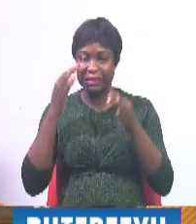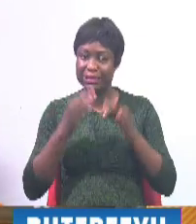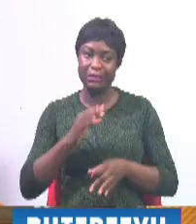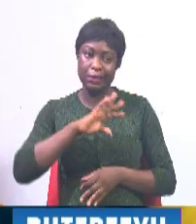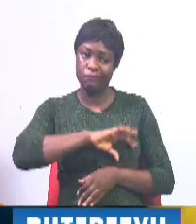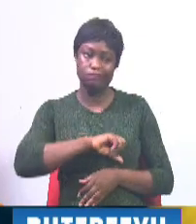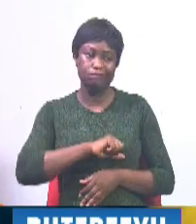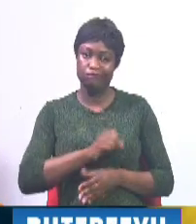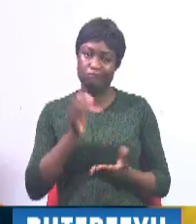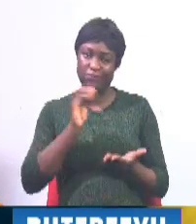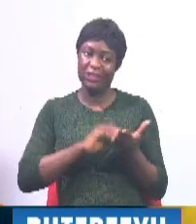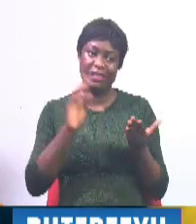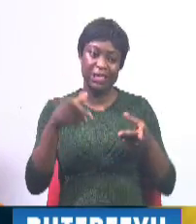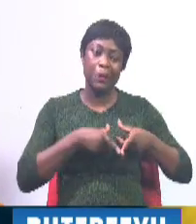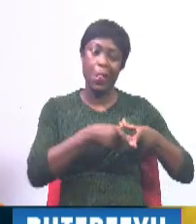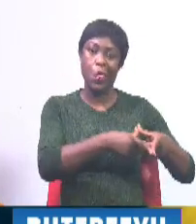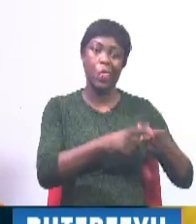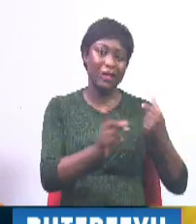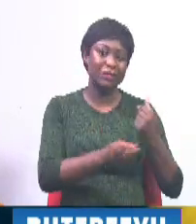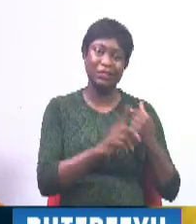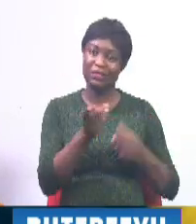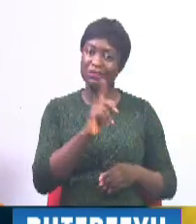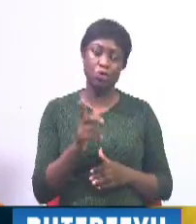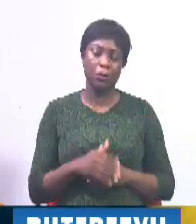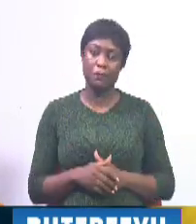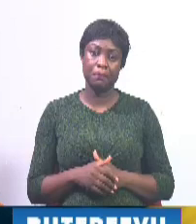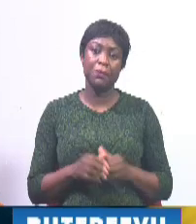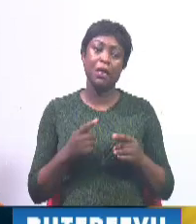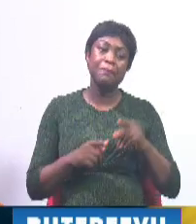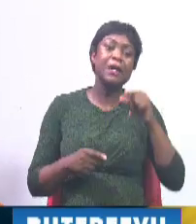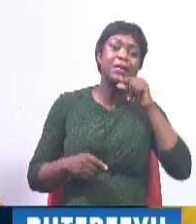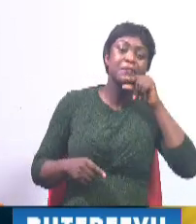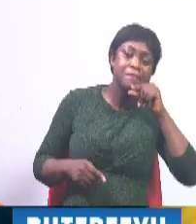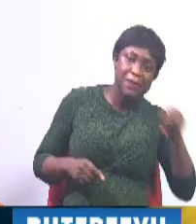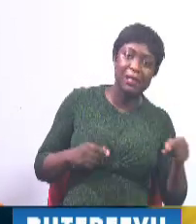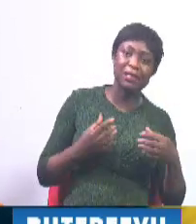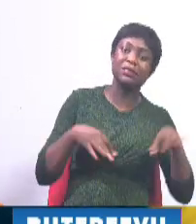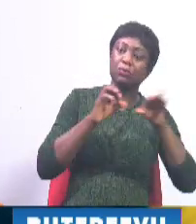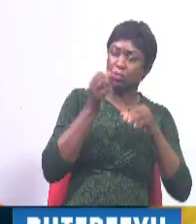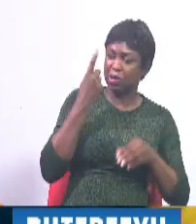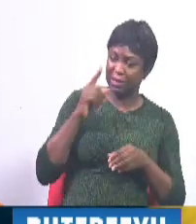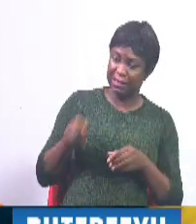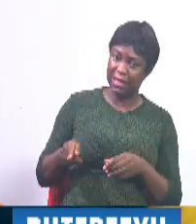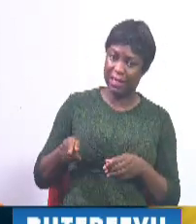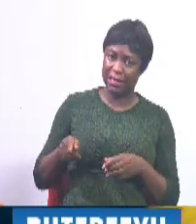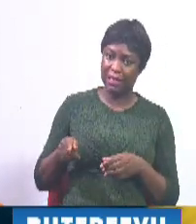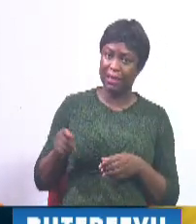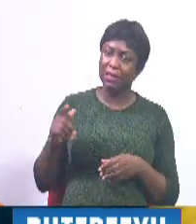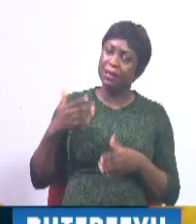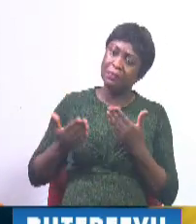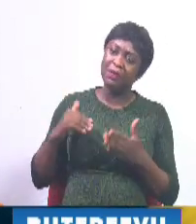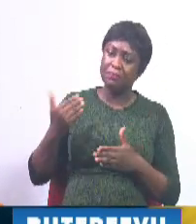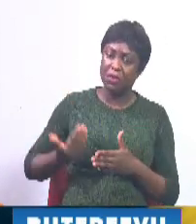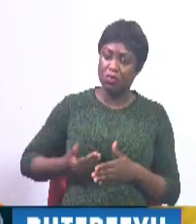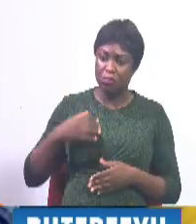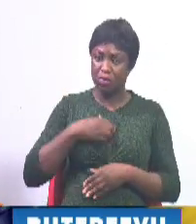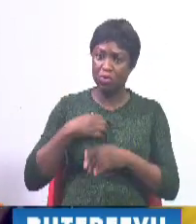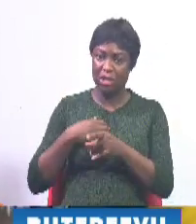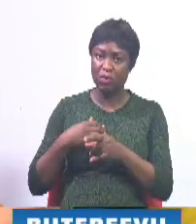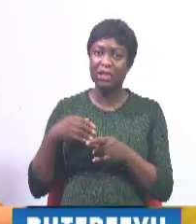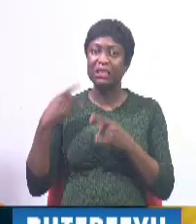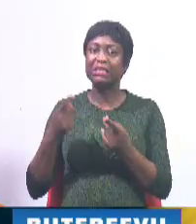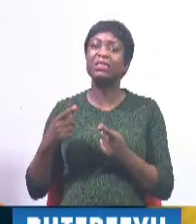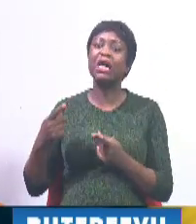nkwesonyiwe naye ate gwe naawe mu kifo ky'okutegeera nti omukyala anyiize bunyiizi mu kikolwa kino n'akuba n'okuba oba n'oyongera